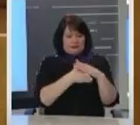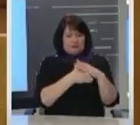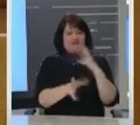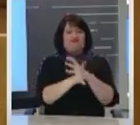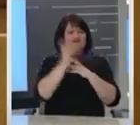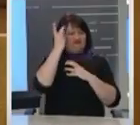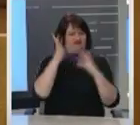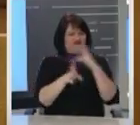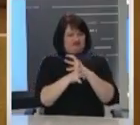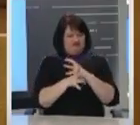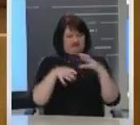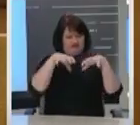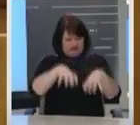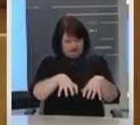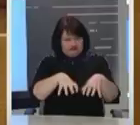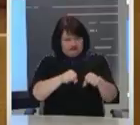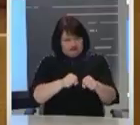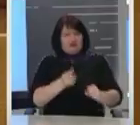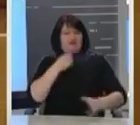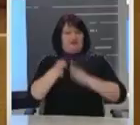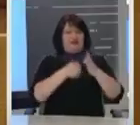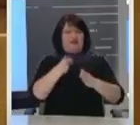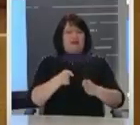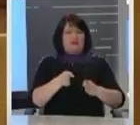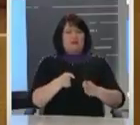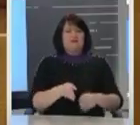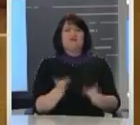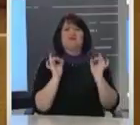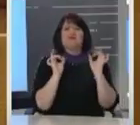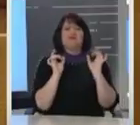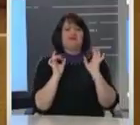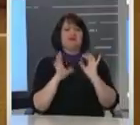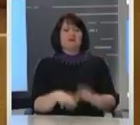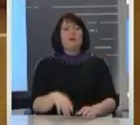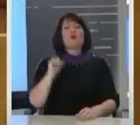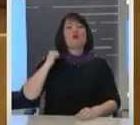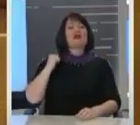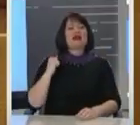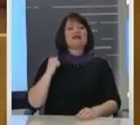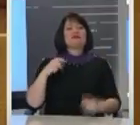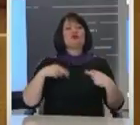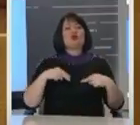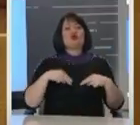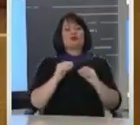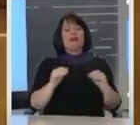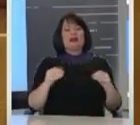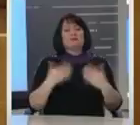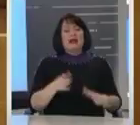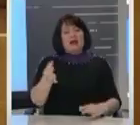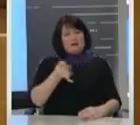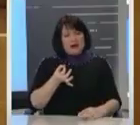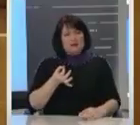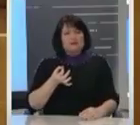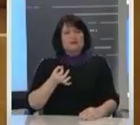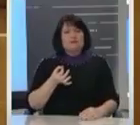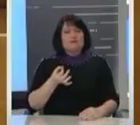χουλιγκανικές ομάδες. Καμία αντίδραση. Και προσέξτε, έρχεται προχθές ο Υπουργός Παιδείας και αποφασίζει